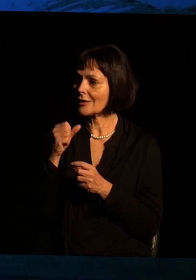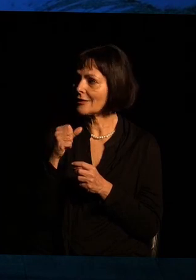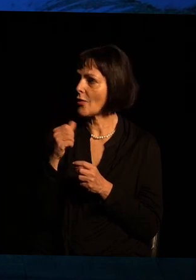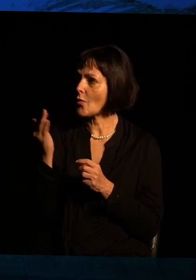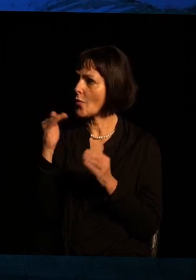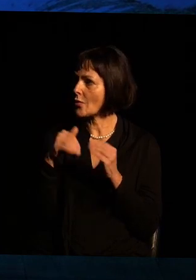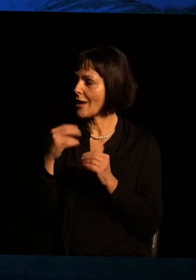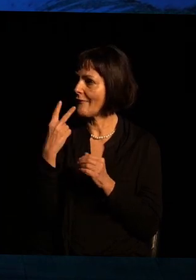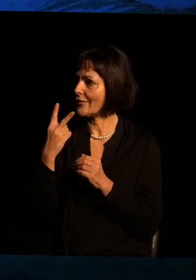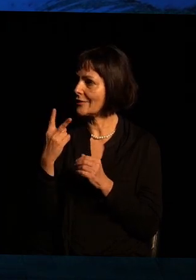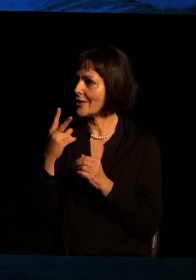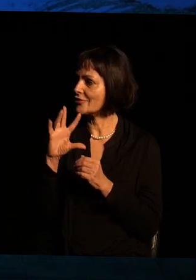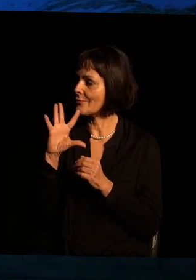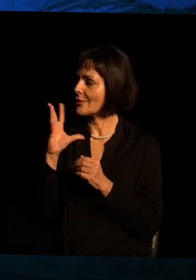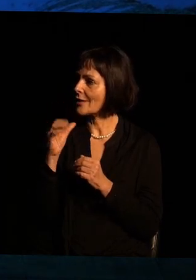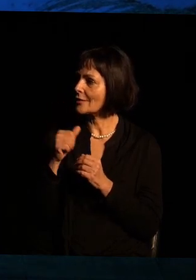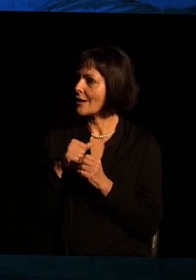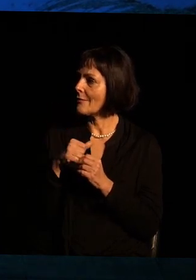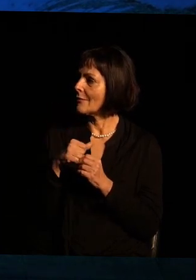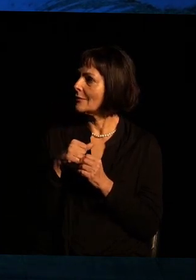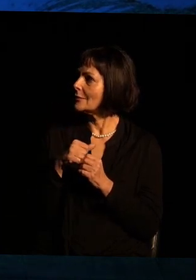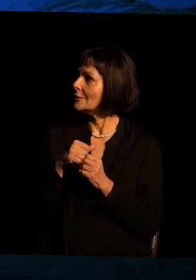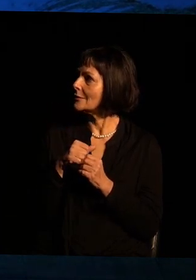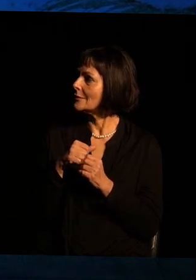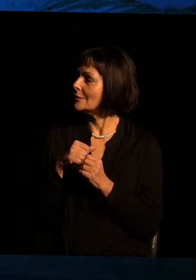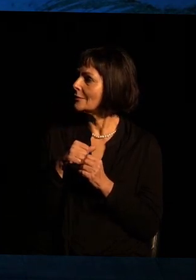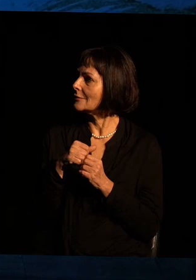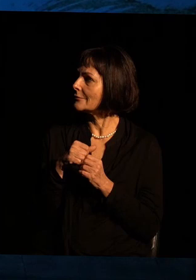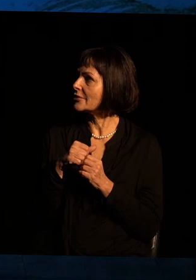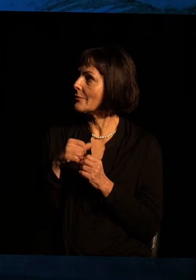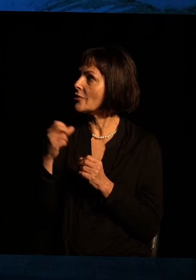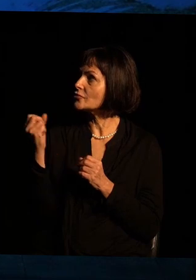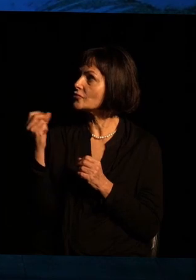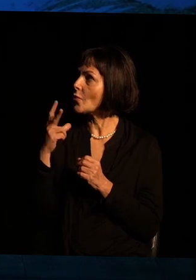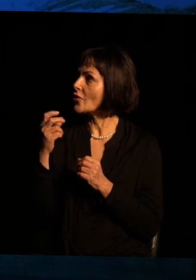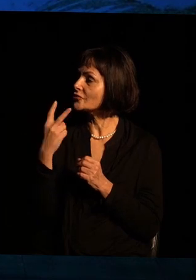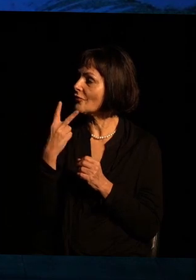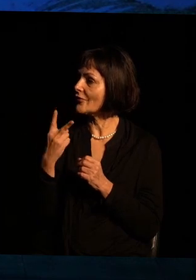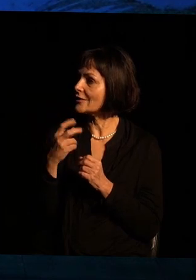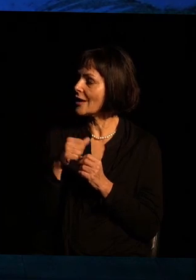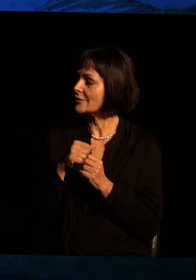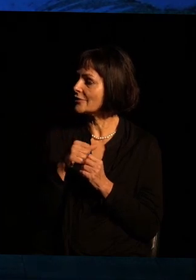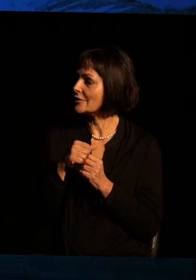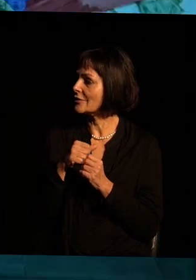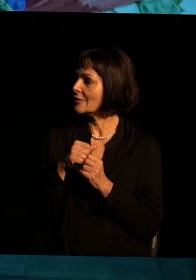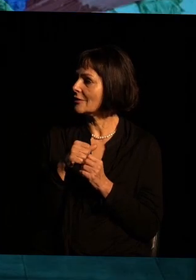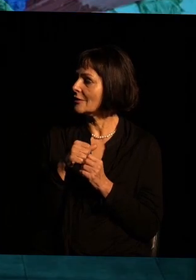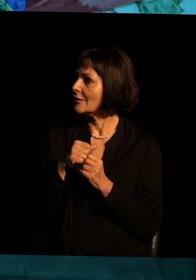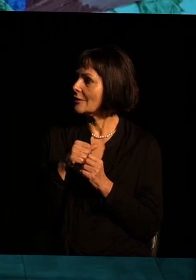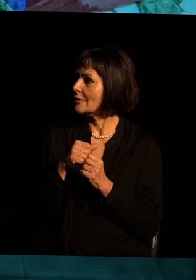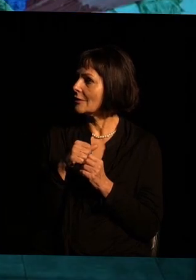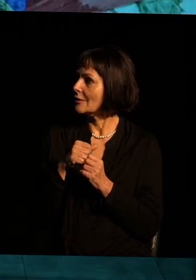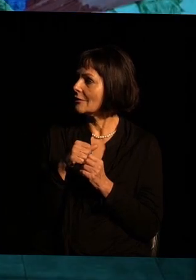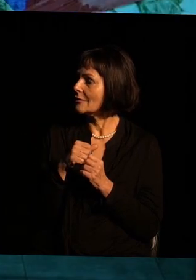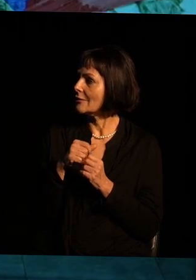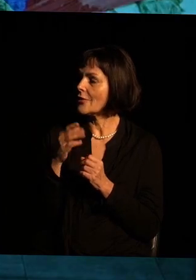Widać tutaj szczególnie pięknie, wydaje mi się, po prawej stronie, przy tym zachodzącym słońcu. No, no jeden też mi się, też